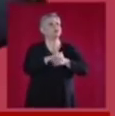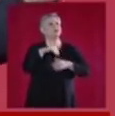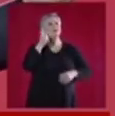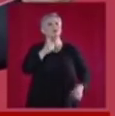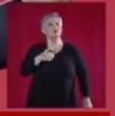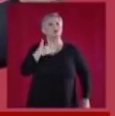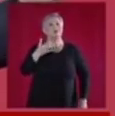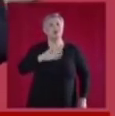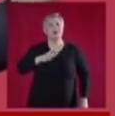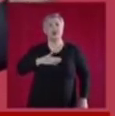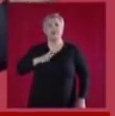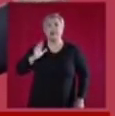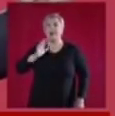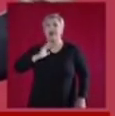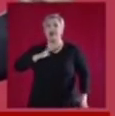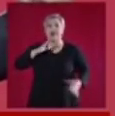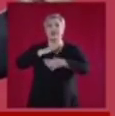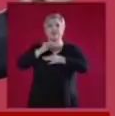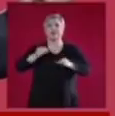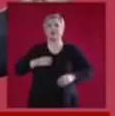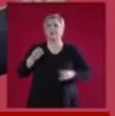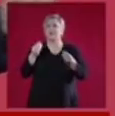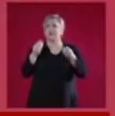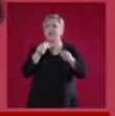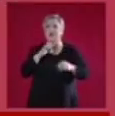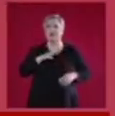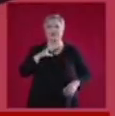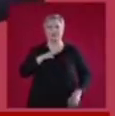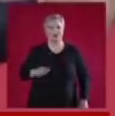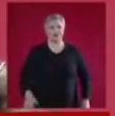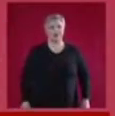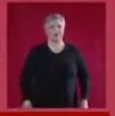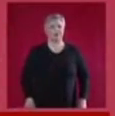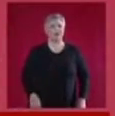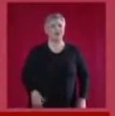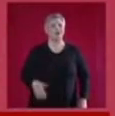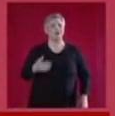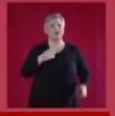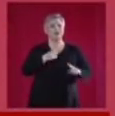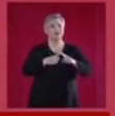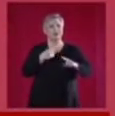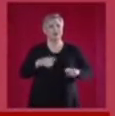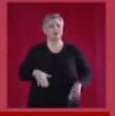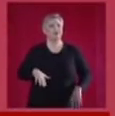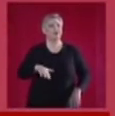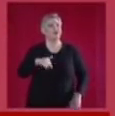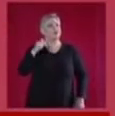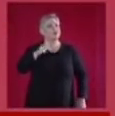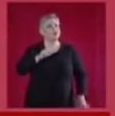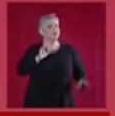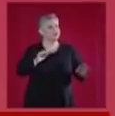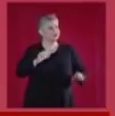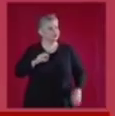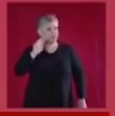πολλών για την ευρώπη των λαών με πολλούς από όλους εσάς που είστε σήμερα στην αίθουσα αλλά και από τους